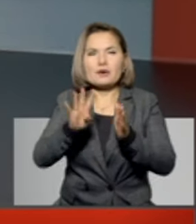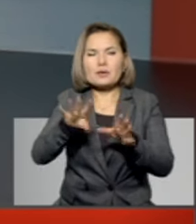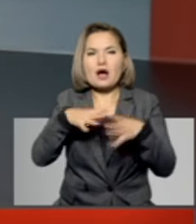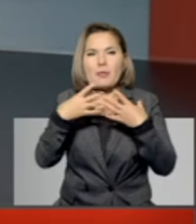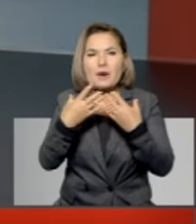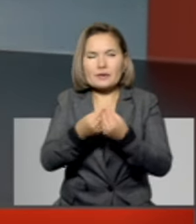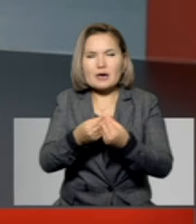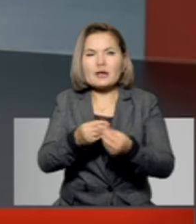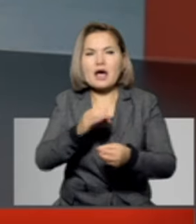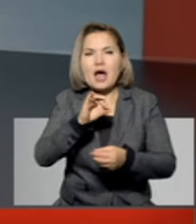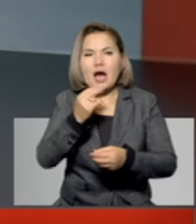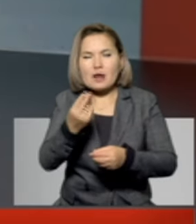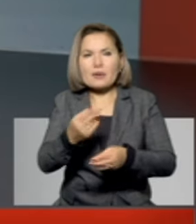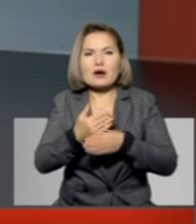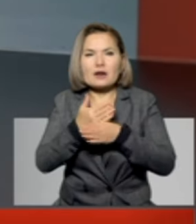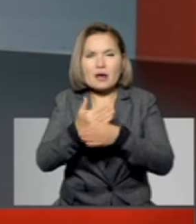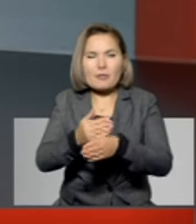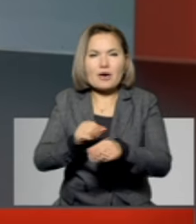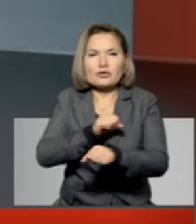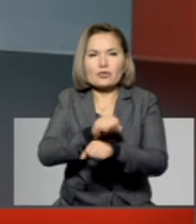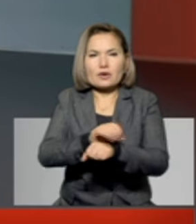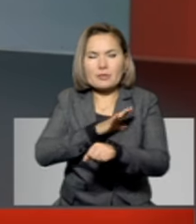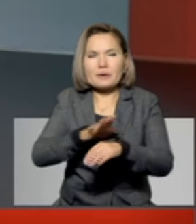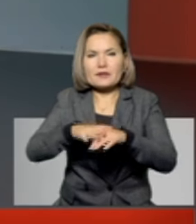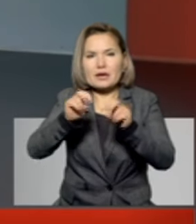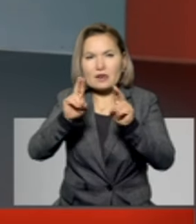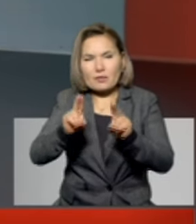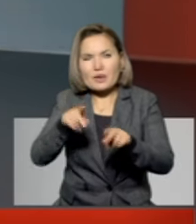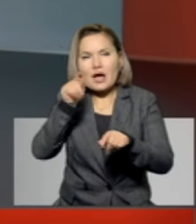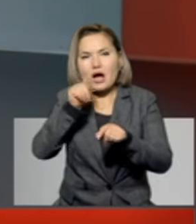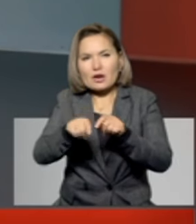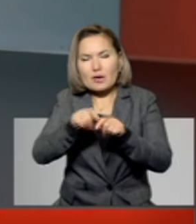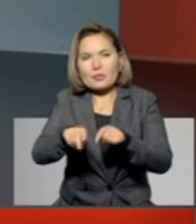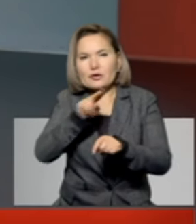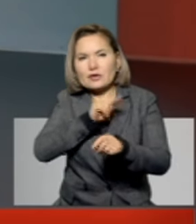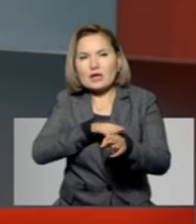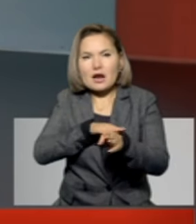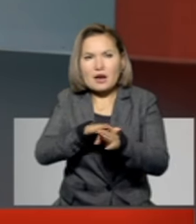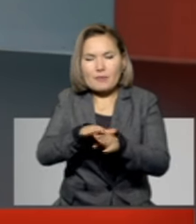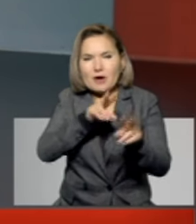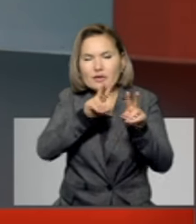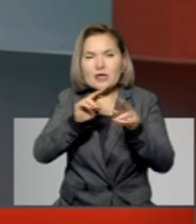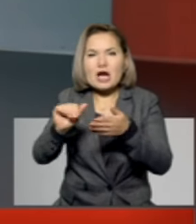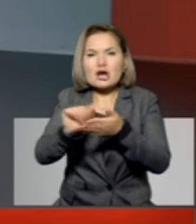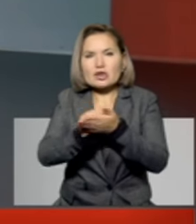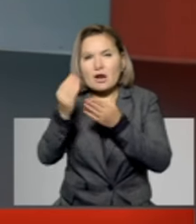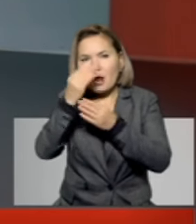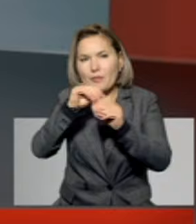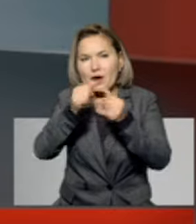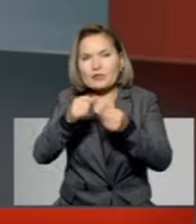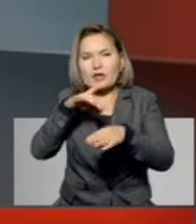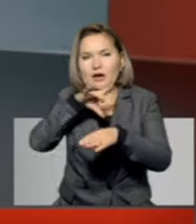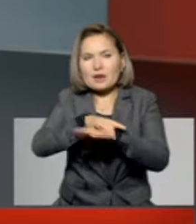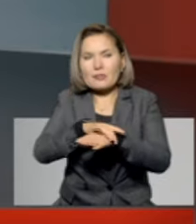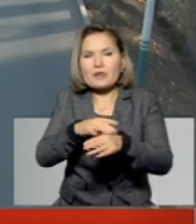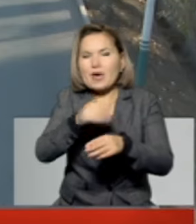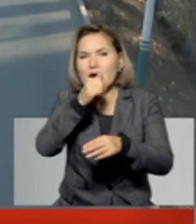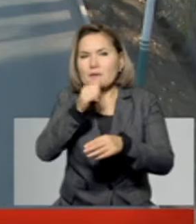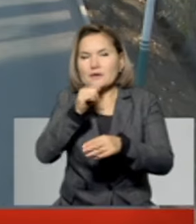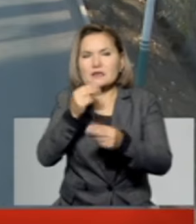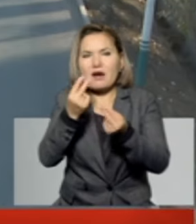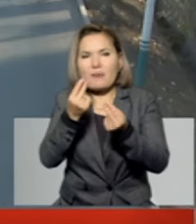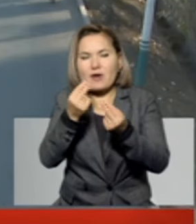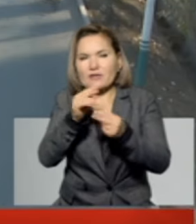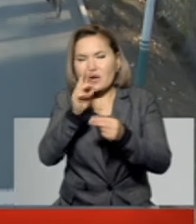474 отбасыға атаулы әлеуметтік көмек тоқтатылған. Мамандар зерделеу жұмыстарын жүргізу барысында жалған құжат тапсырып, табысын